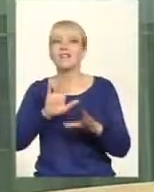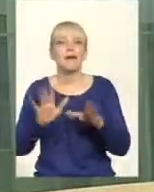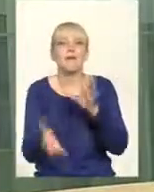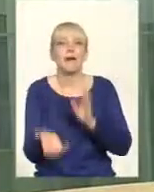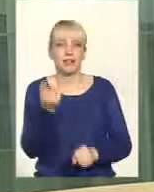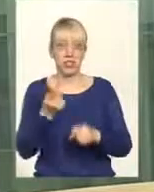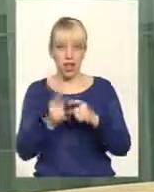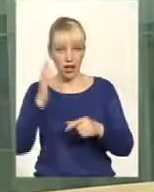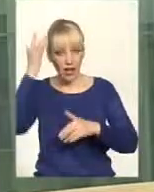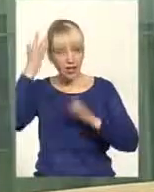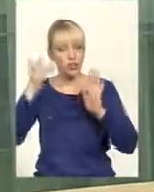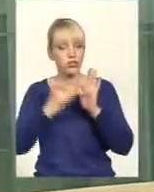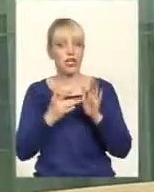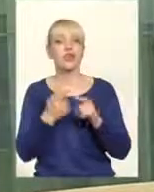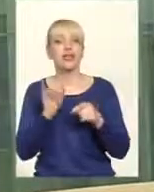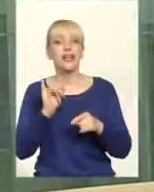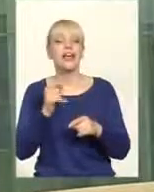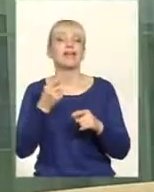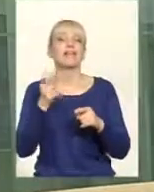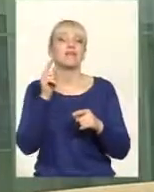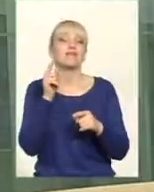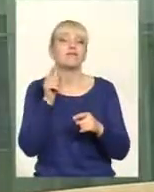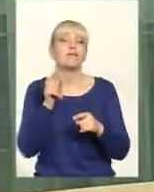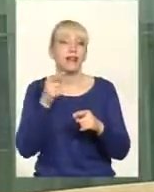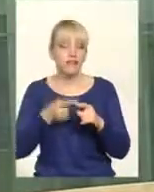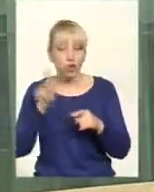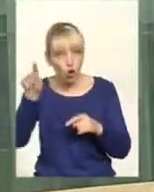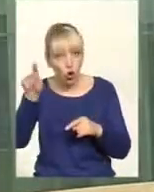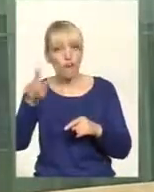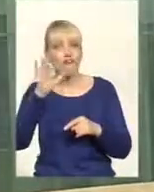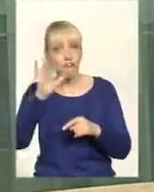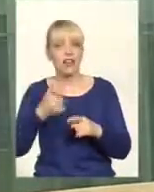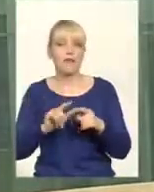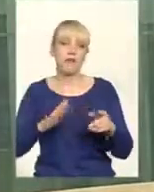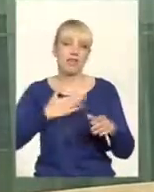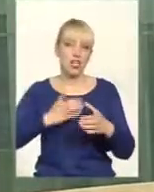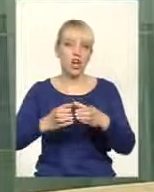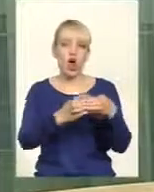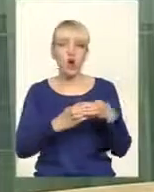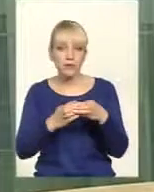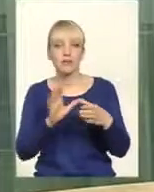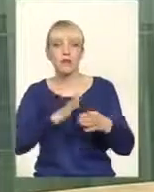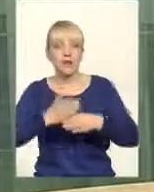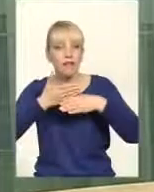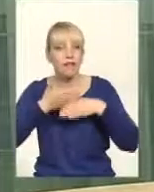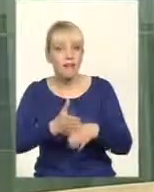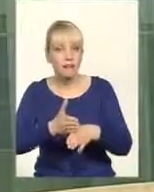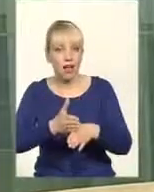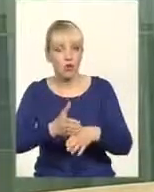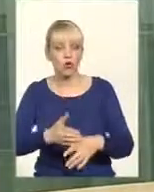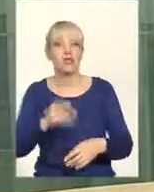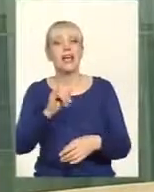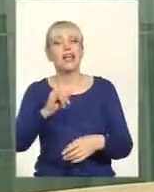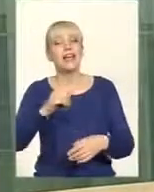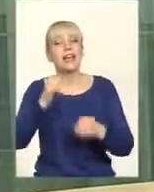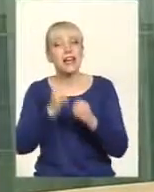и в то время общество раскололось и было дезориентировано. Но ответственность, каждый дончанин должен осознать, что